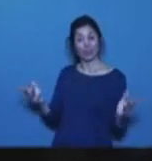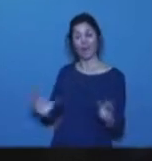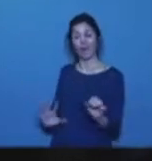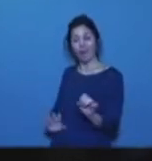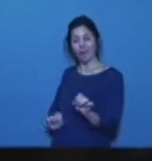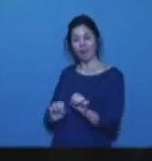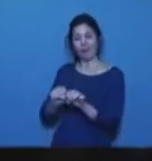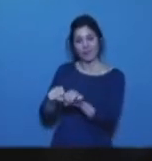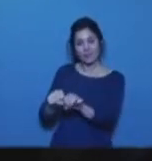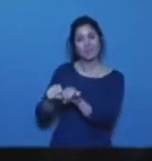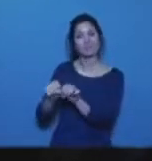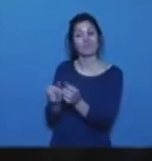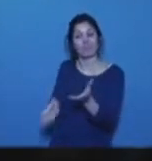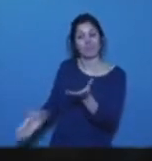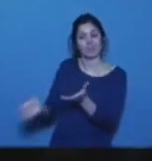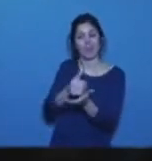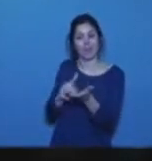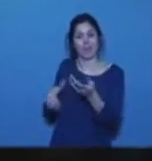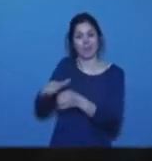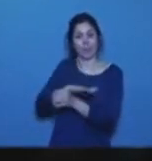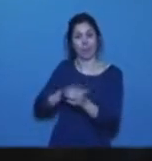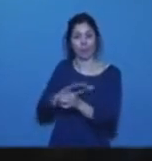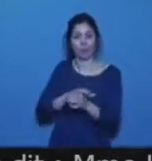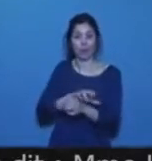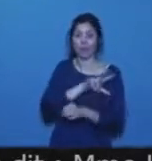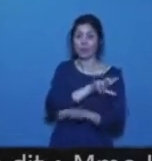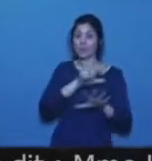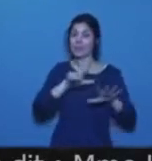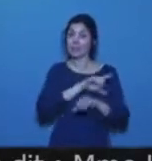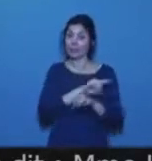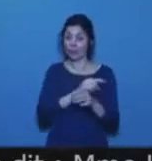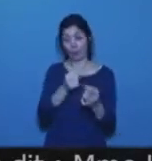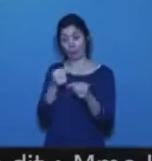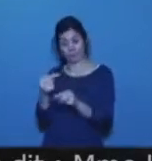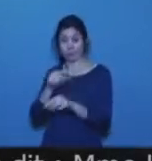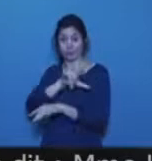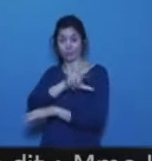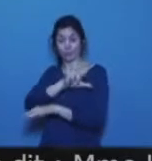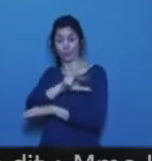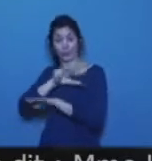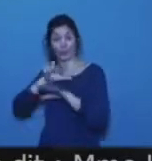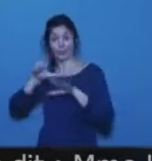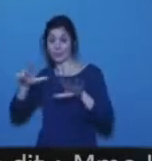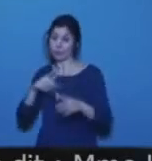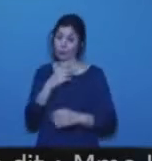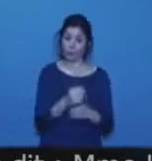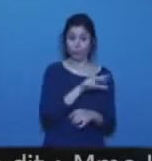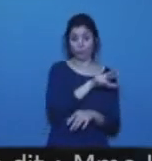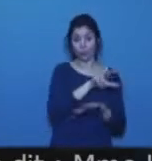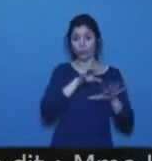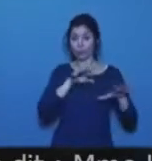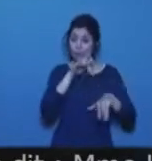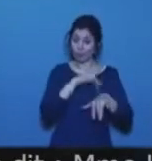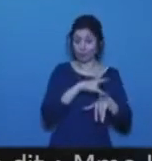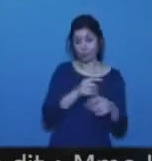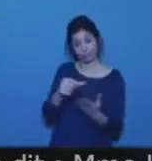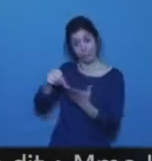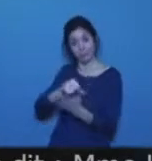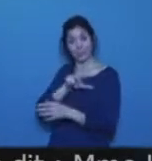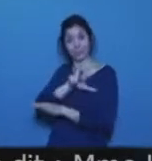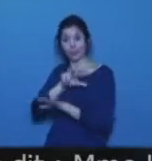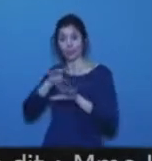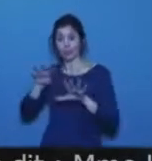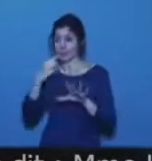salariale intégrale. 37 heures payées 37 ou 39 payées 39. Voilà. On vous arnaque toutes les heures